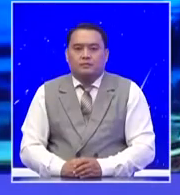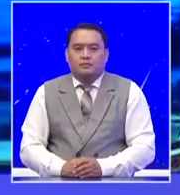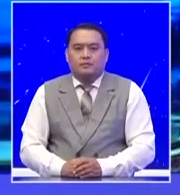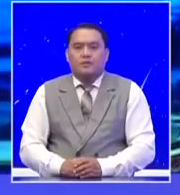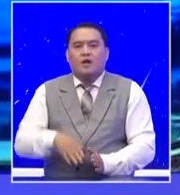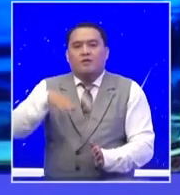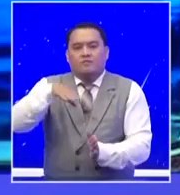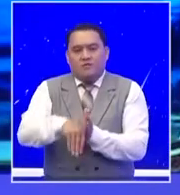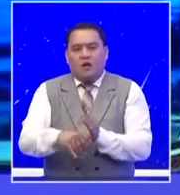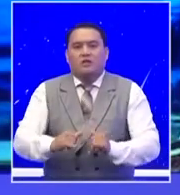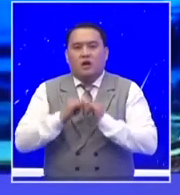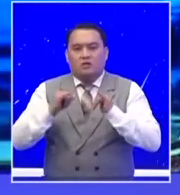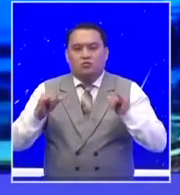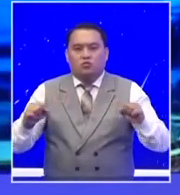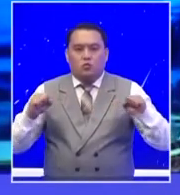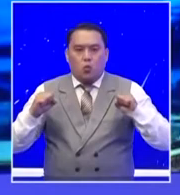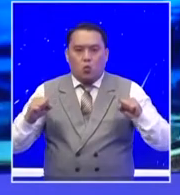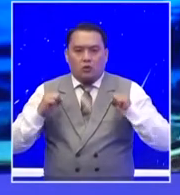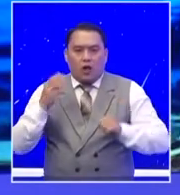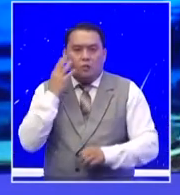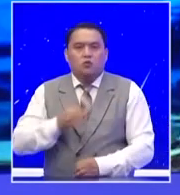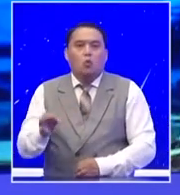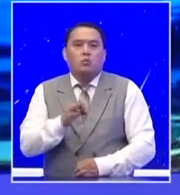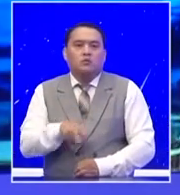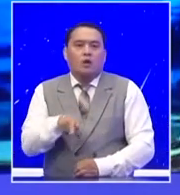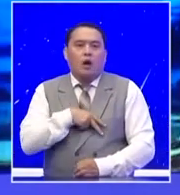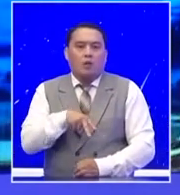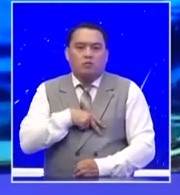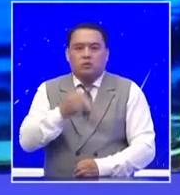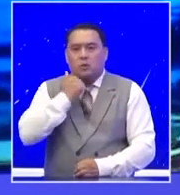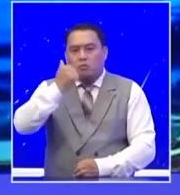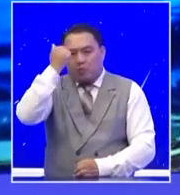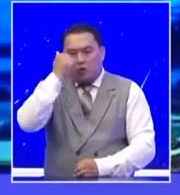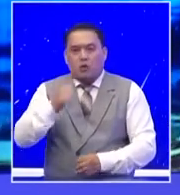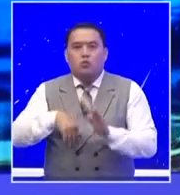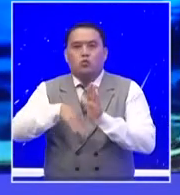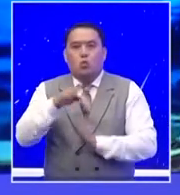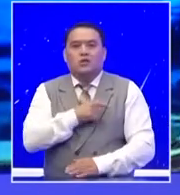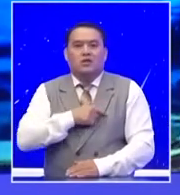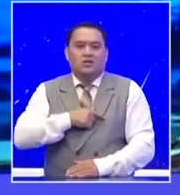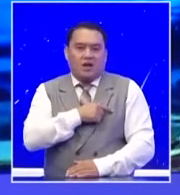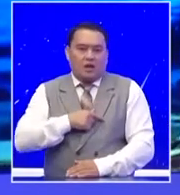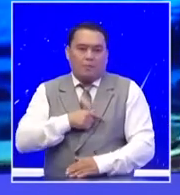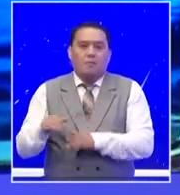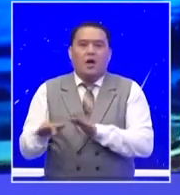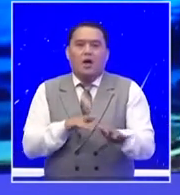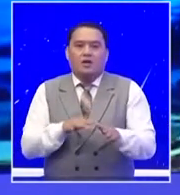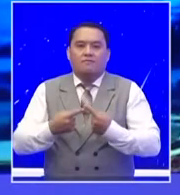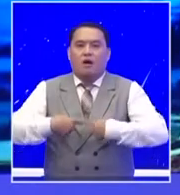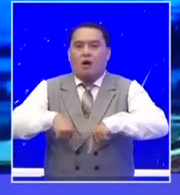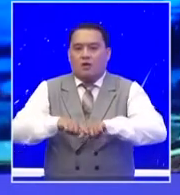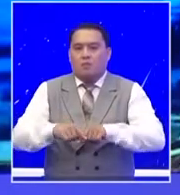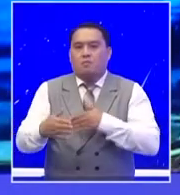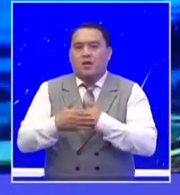За вклад в развитие спорта в Алматинской области нагрудными знаками и благодарственными письмами отметили лучших тренеров. Мероприятие